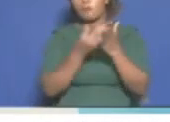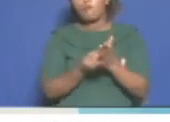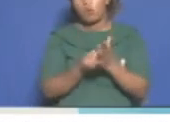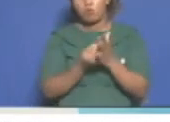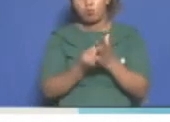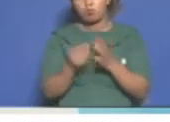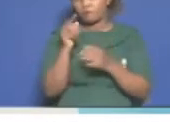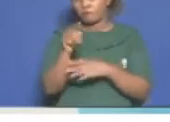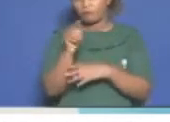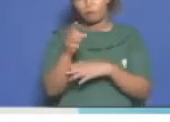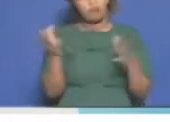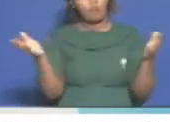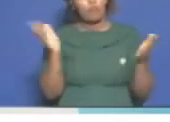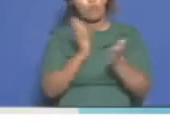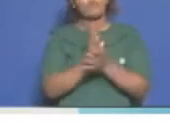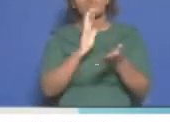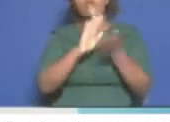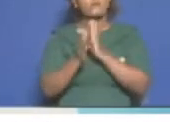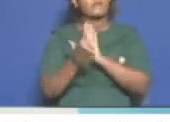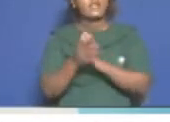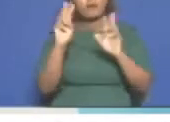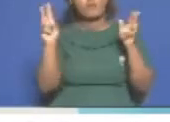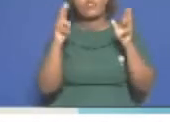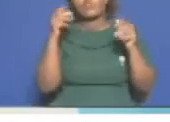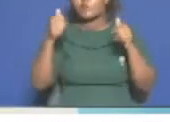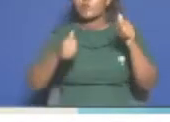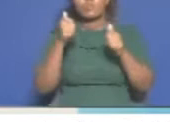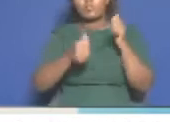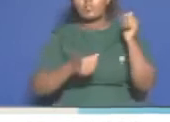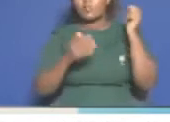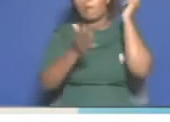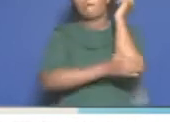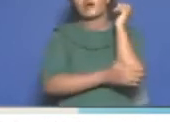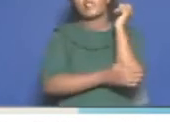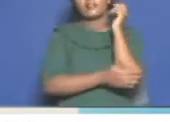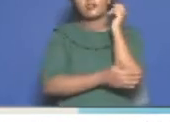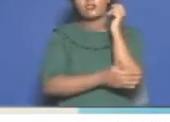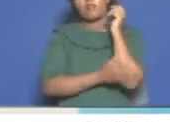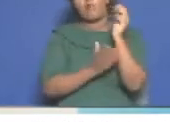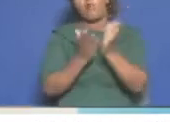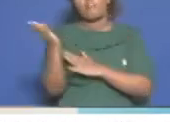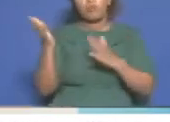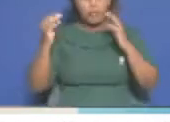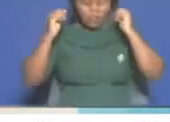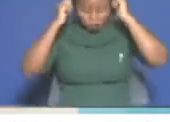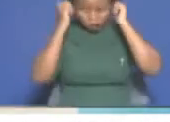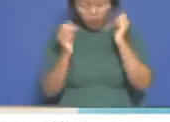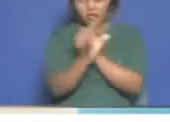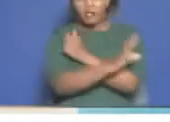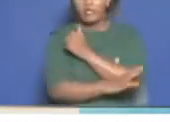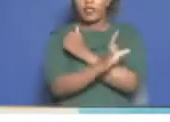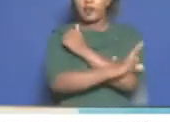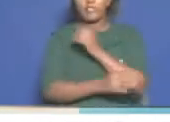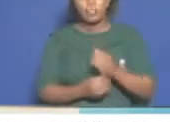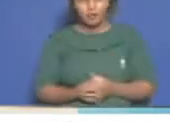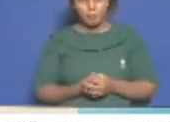Nancy, itakuwa ni swala ambalo linafedhehesha katika mambo ya kielimu humu nchini. Na kumalizia